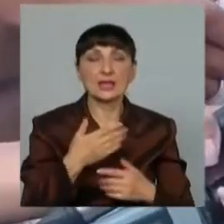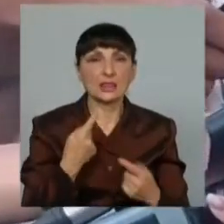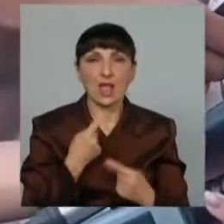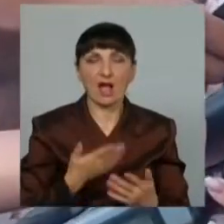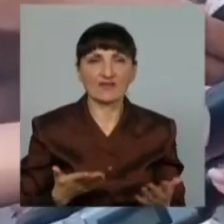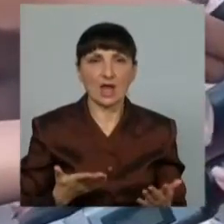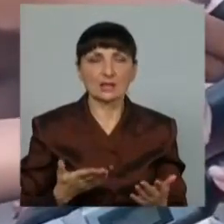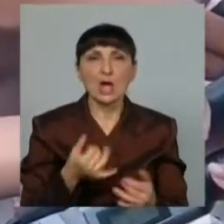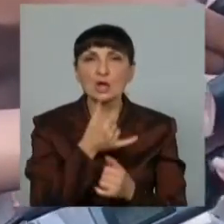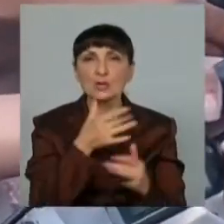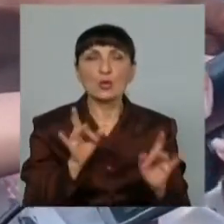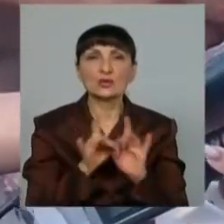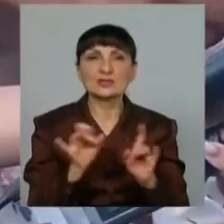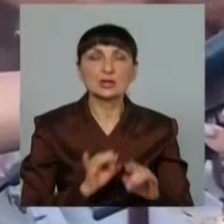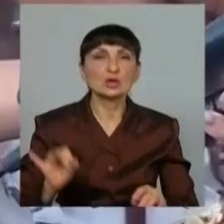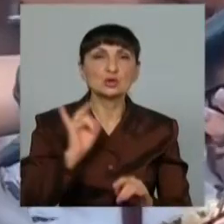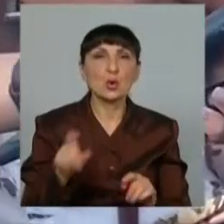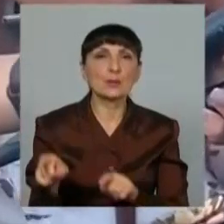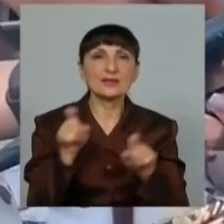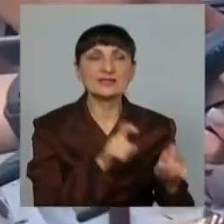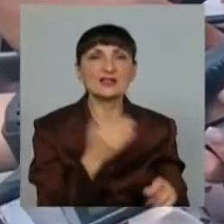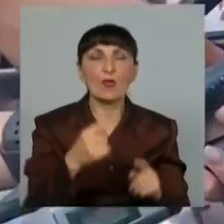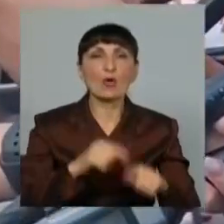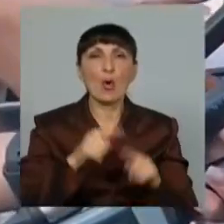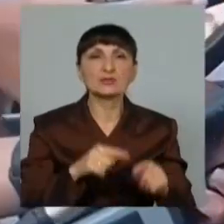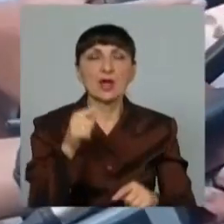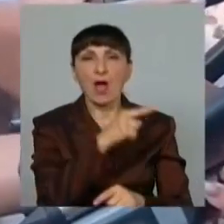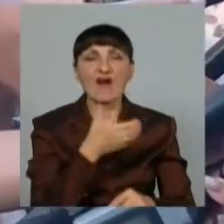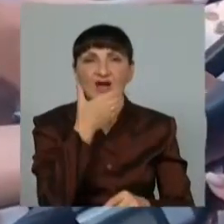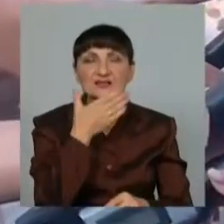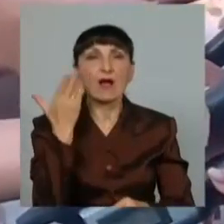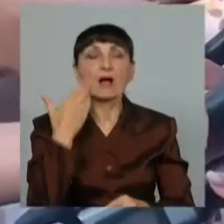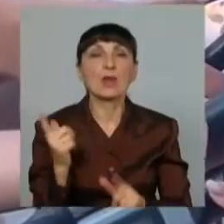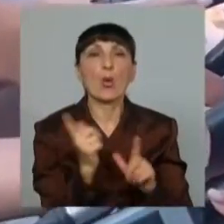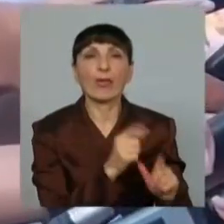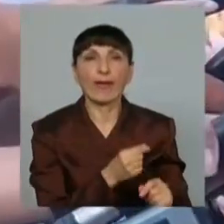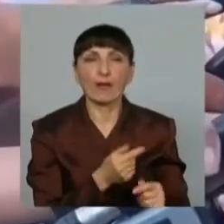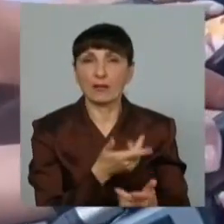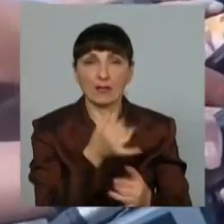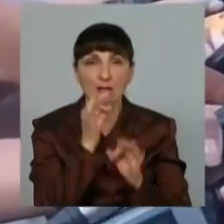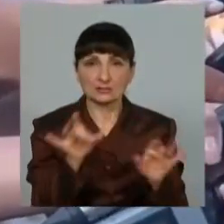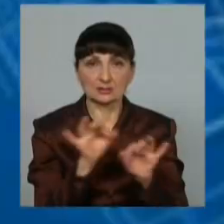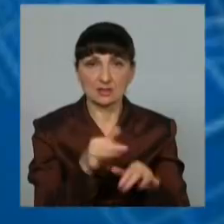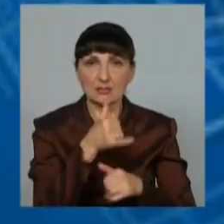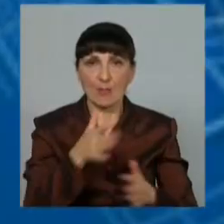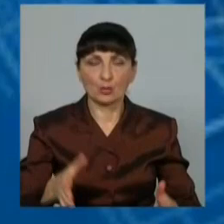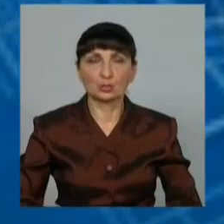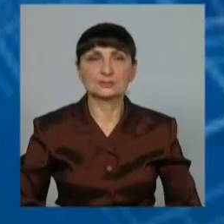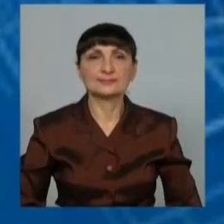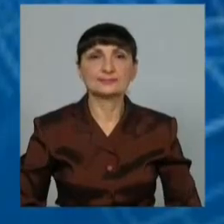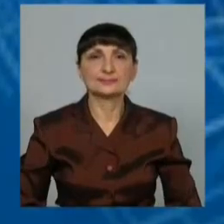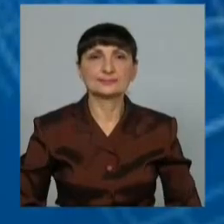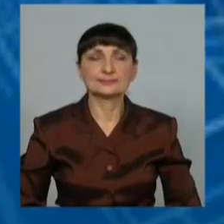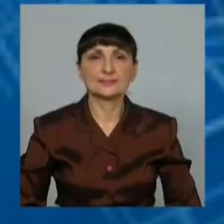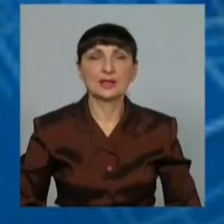и не могут рассказать об истории переселения своих предков на территорию Афганистана и родоплеменных связях. При